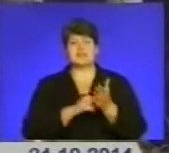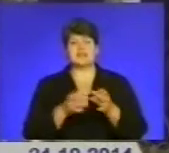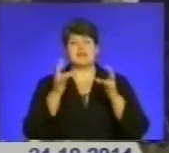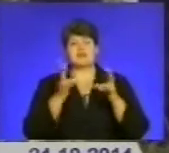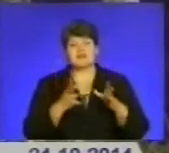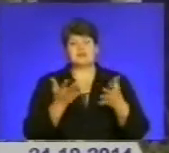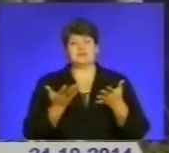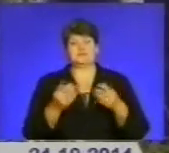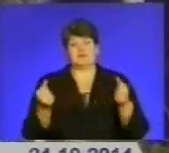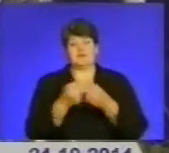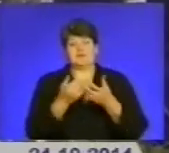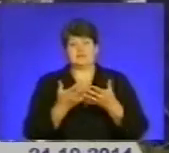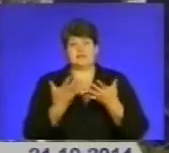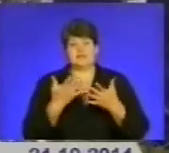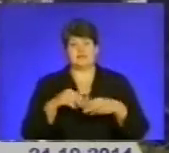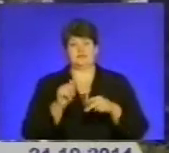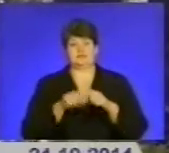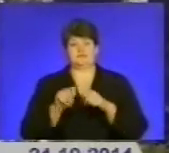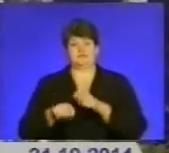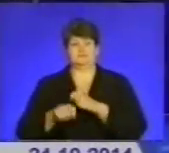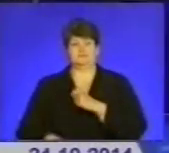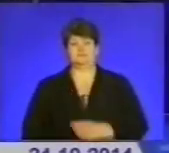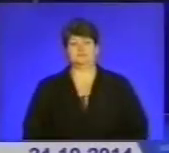з'ясовує слідчо-оперативна група.